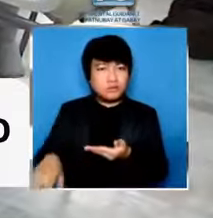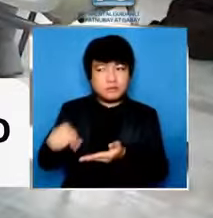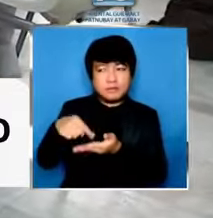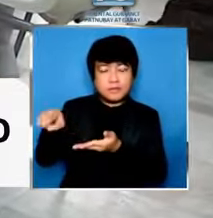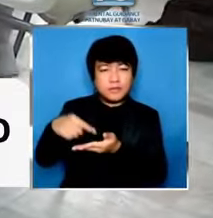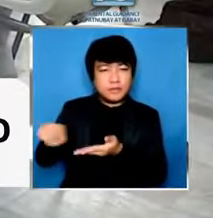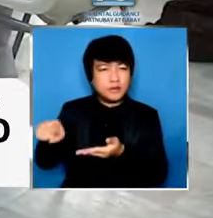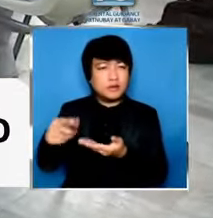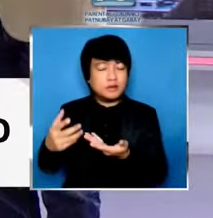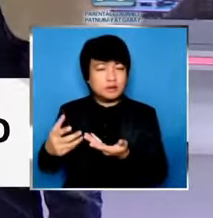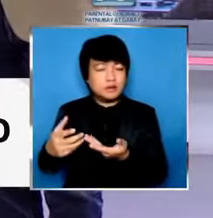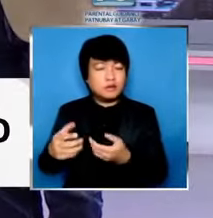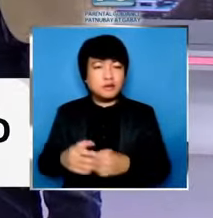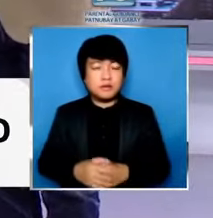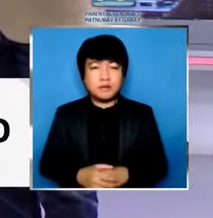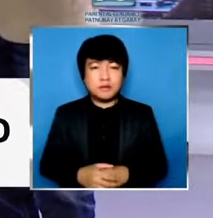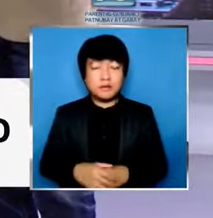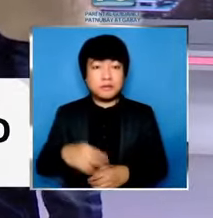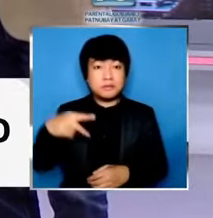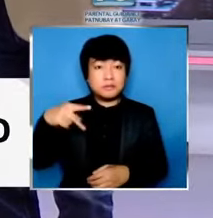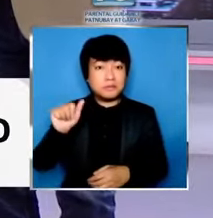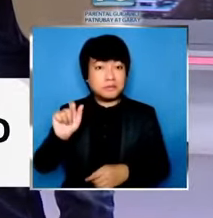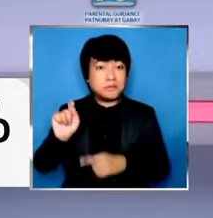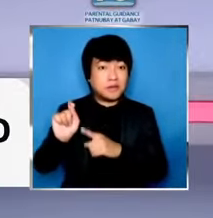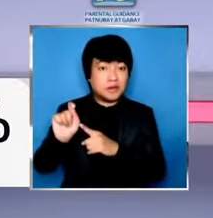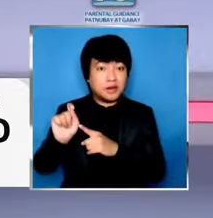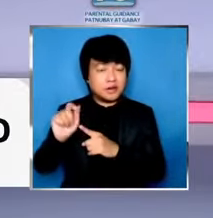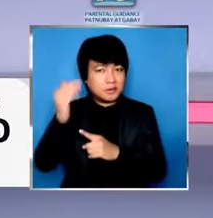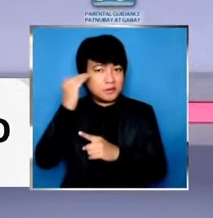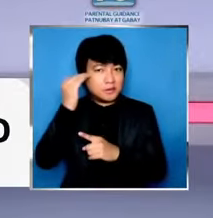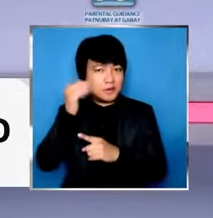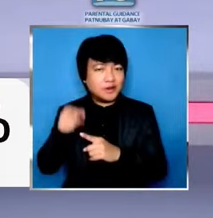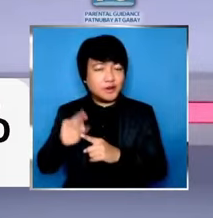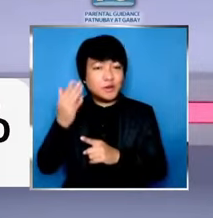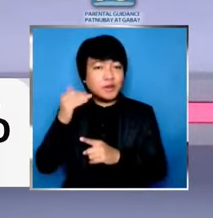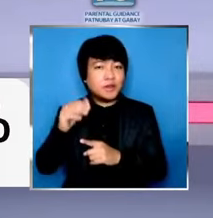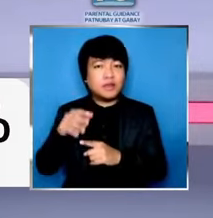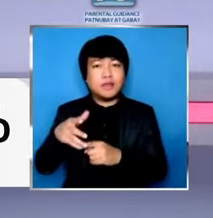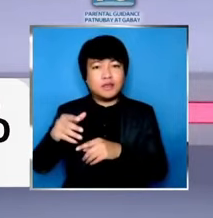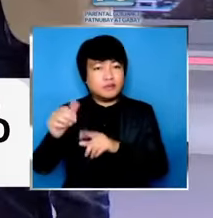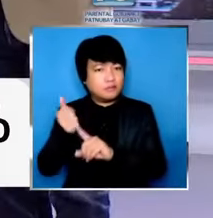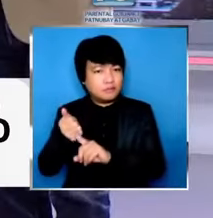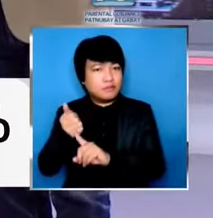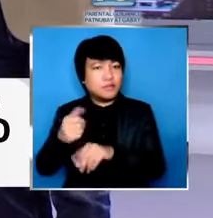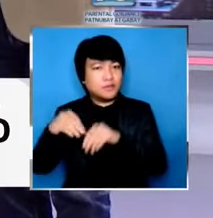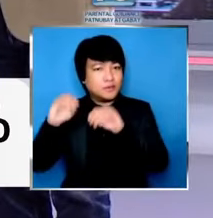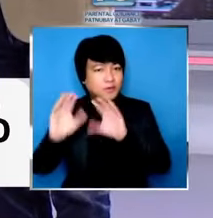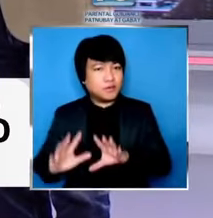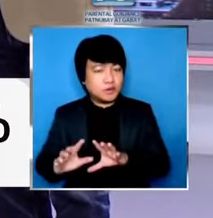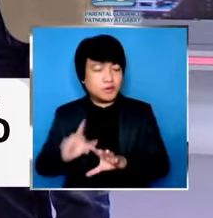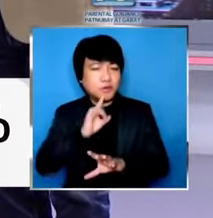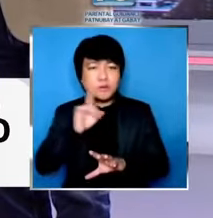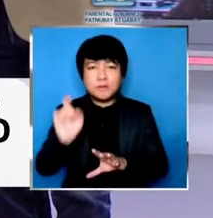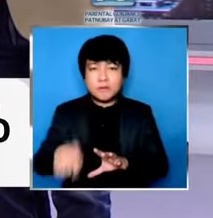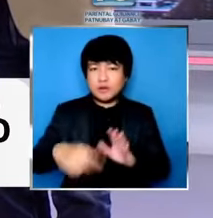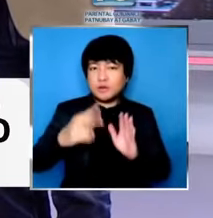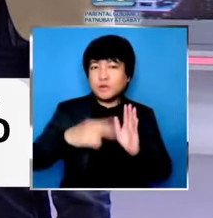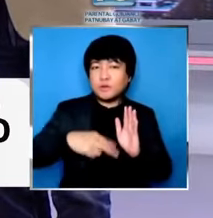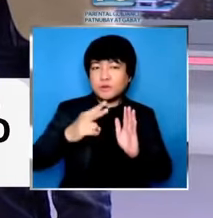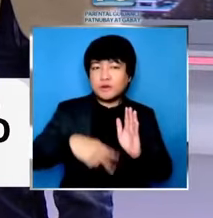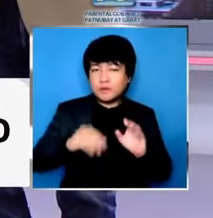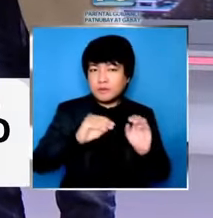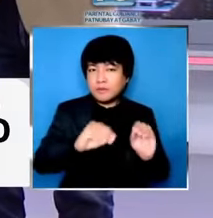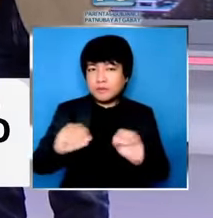si Patricia ang nakakaalam dyan. Alam yan Isang teacher. Tutor nga kami sa'yo. Totoo yan. Kaya nga ipush natin ang pagbabasa, diba? Ituloy-tuloy po natin yan. Anyway,